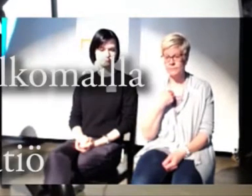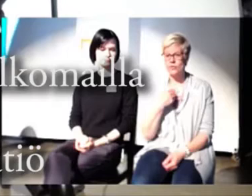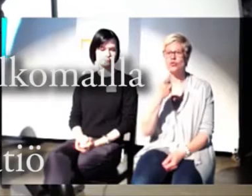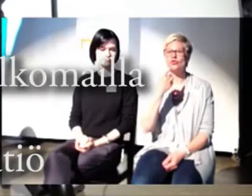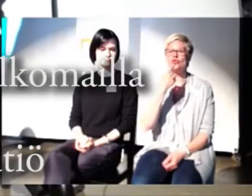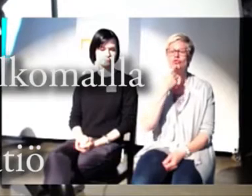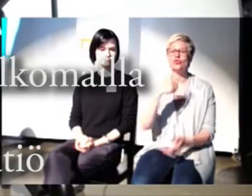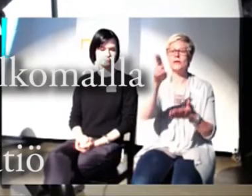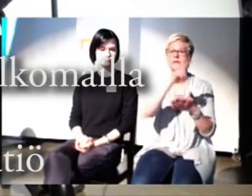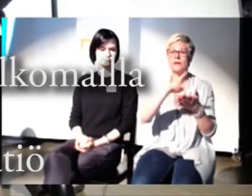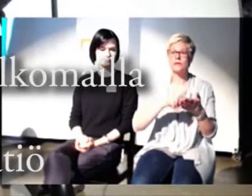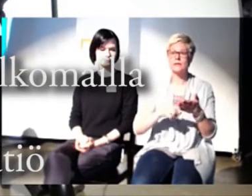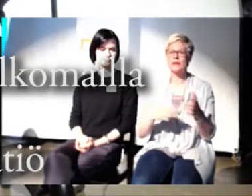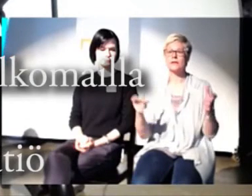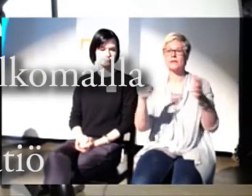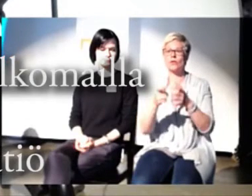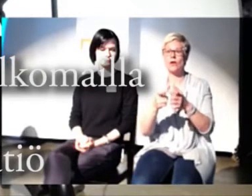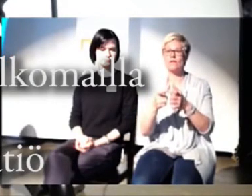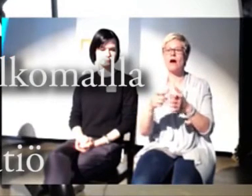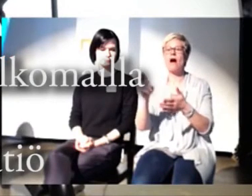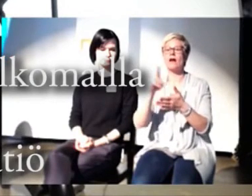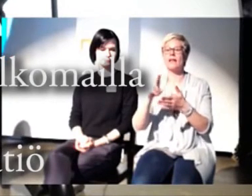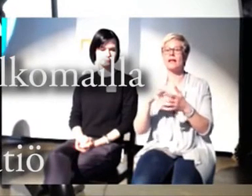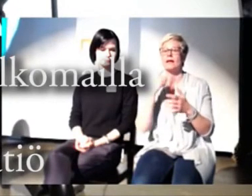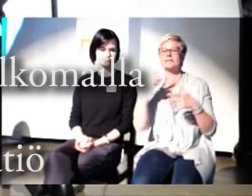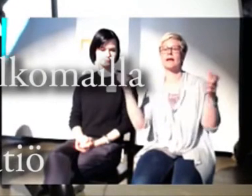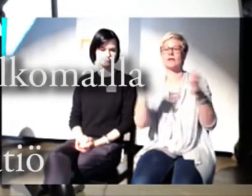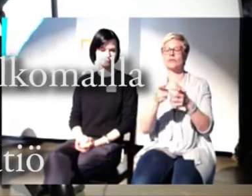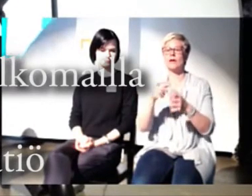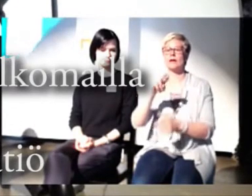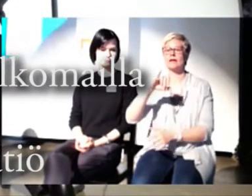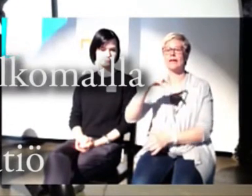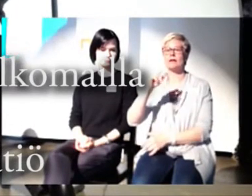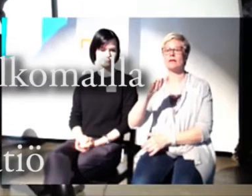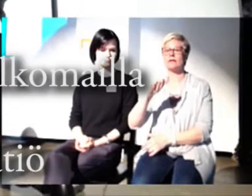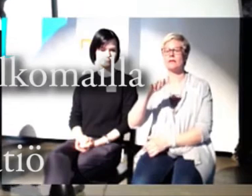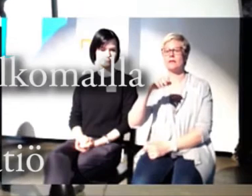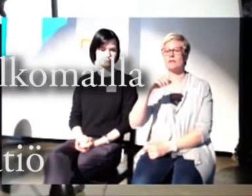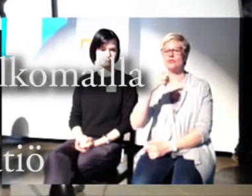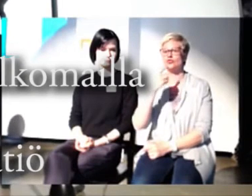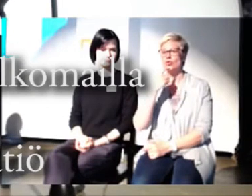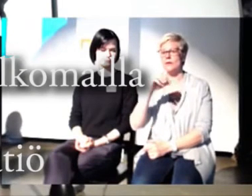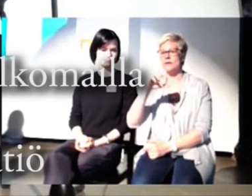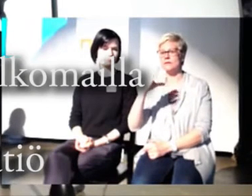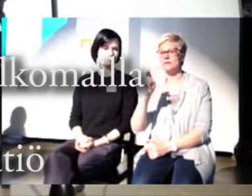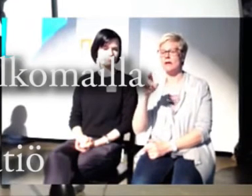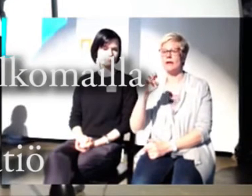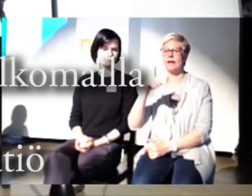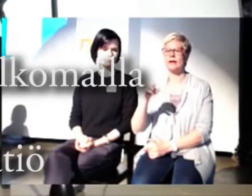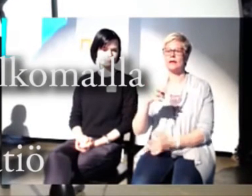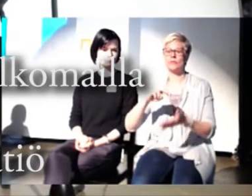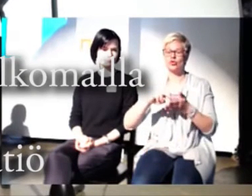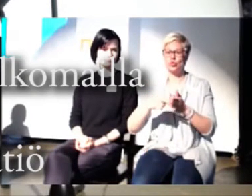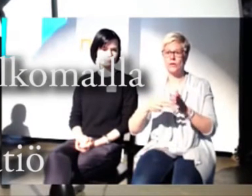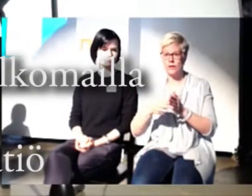Suomen taiteilijaseuran ateljesäätiöstä Riikka Suomi-Sande ja toimin siellä suunnittelijana ja vastaan erityisesti säätiön